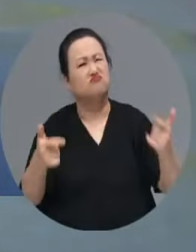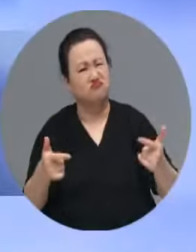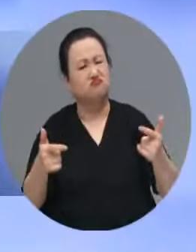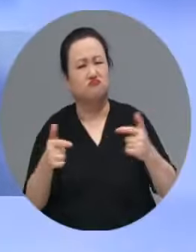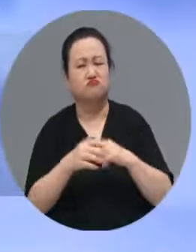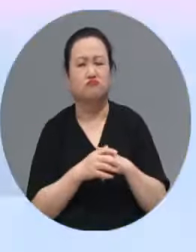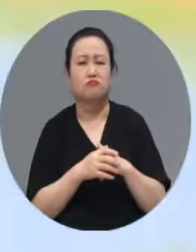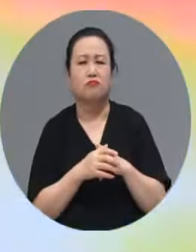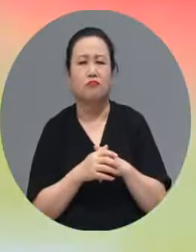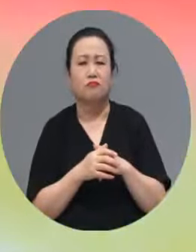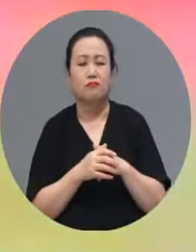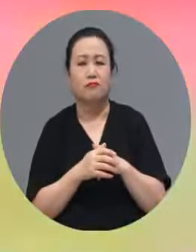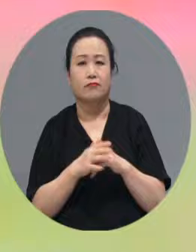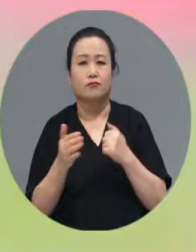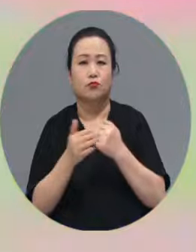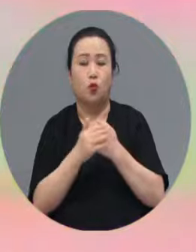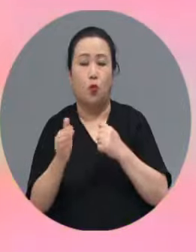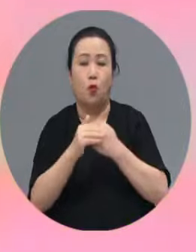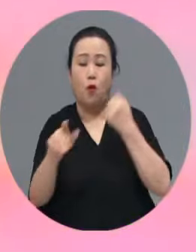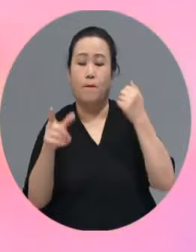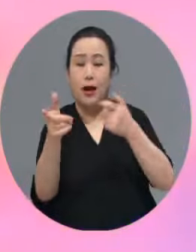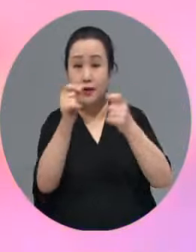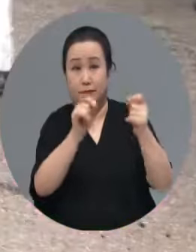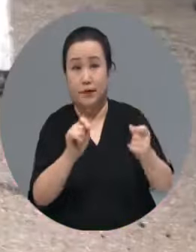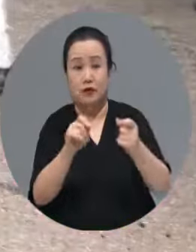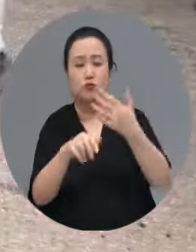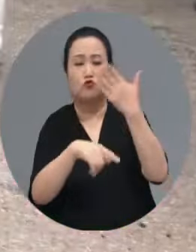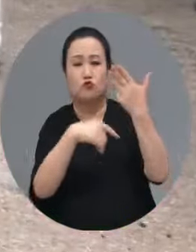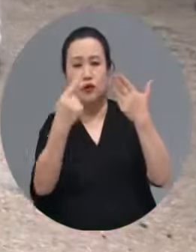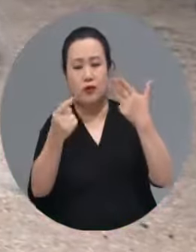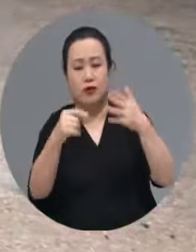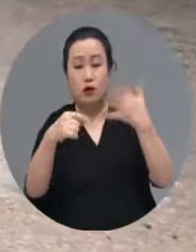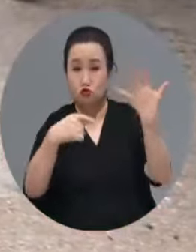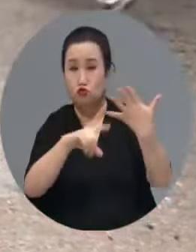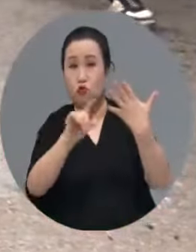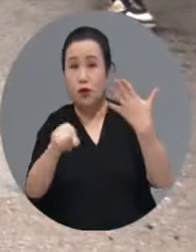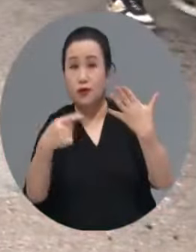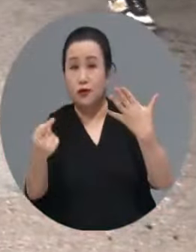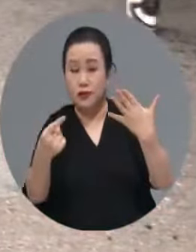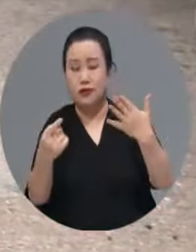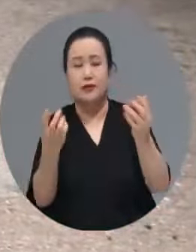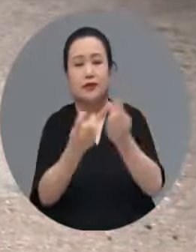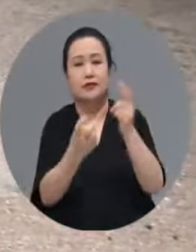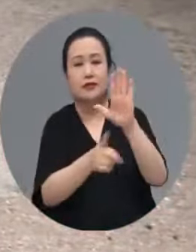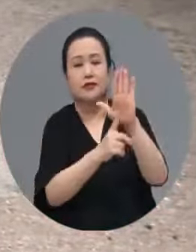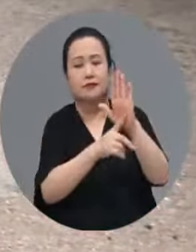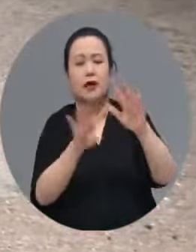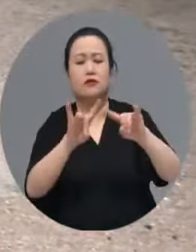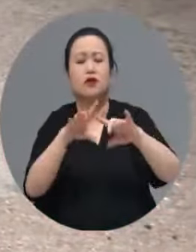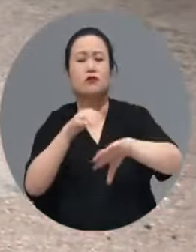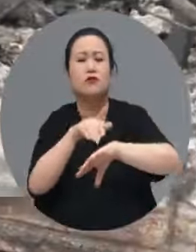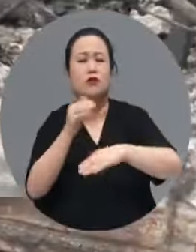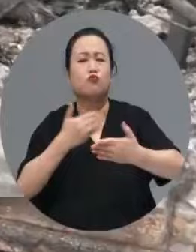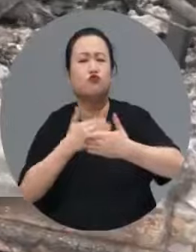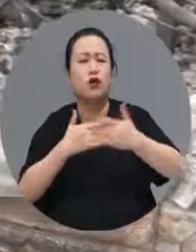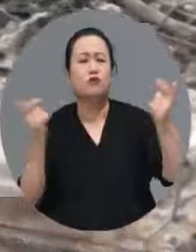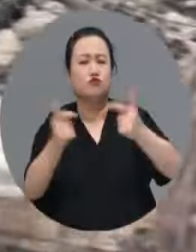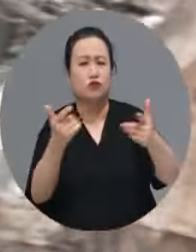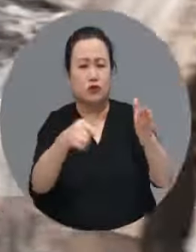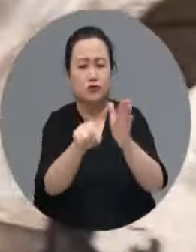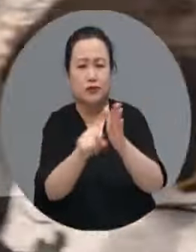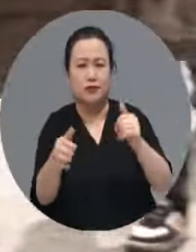문제점이 있고요. 이르면 다음 달 정부는 종합 대책을 내놓을 예정입니다. 전기차에 대한 불안감을 낮추기